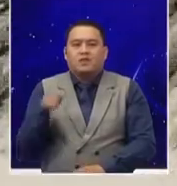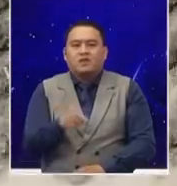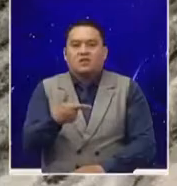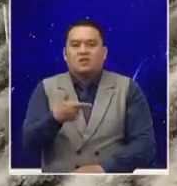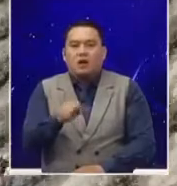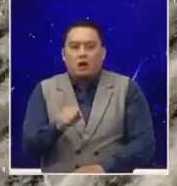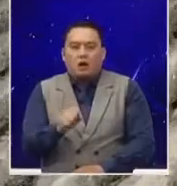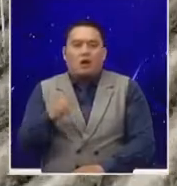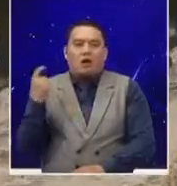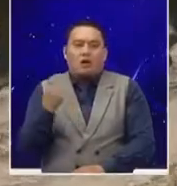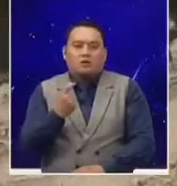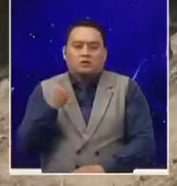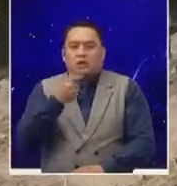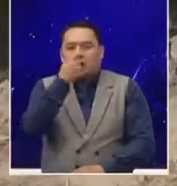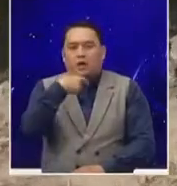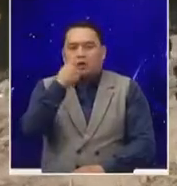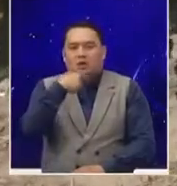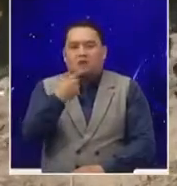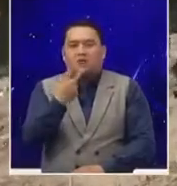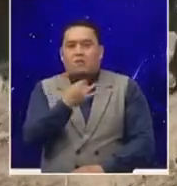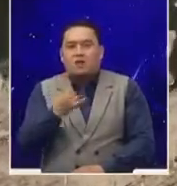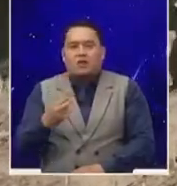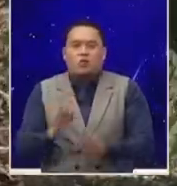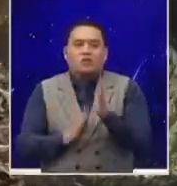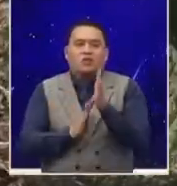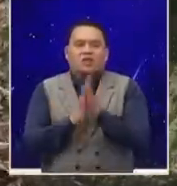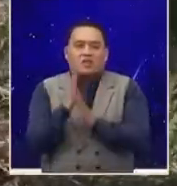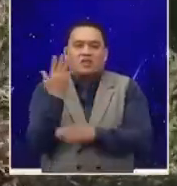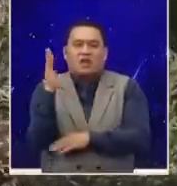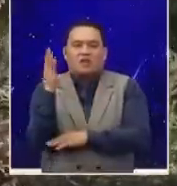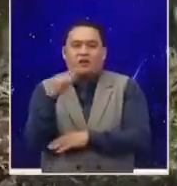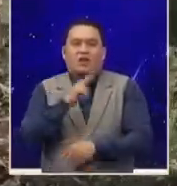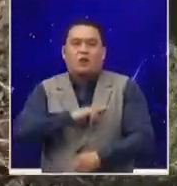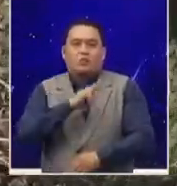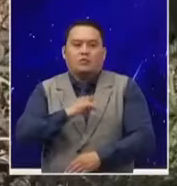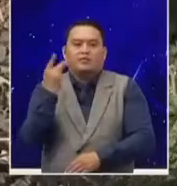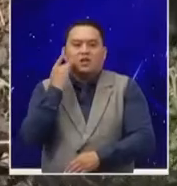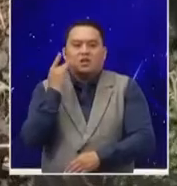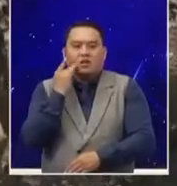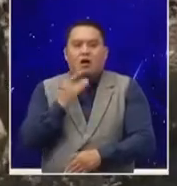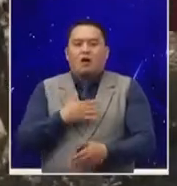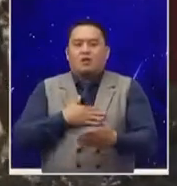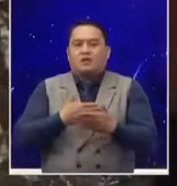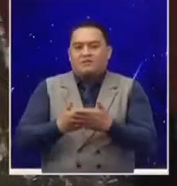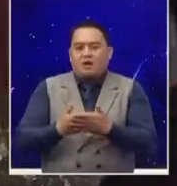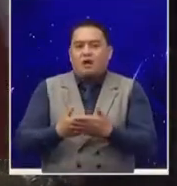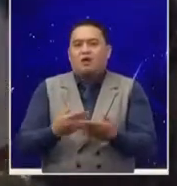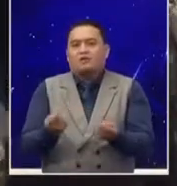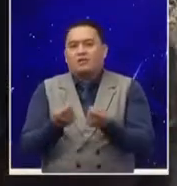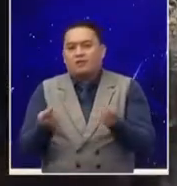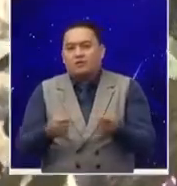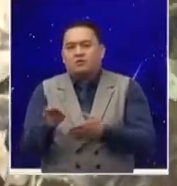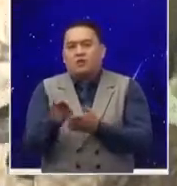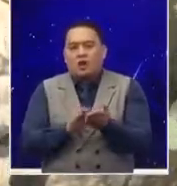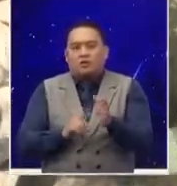в хозяйстве Жаркент-фрукт растет 2,5 миллиона фруктовых деревьев. В саду работа всегда кипит. Сначала уборка черешни, за ней сразу